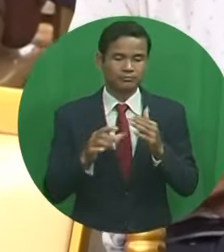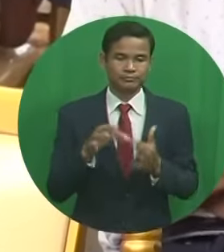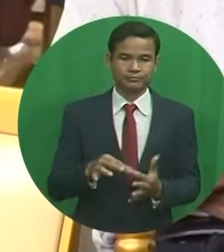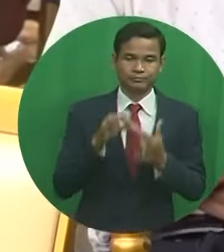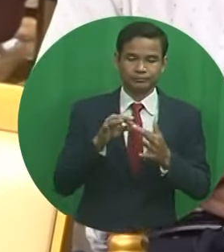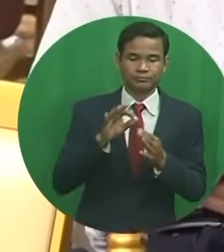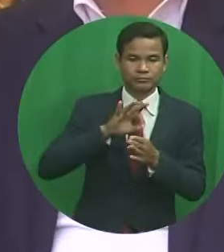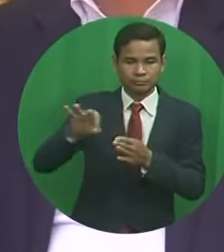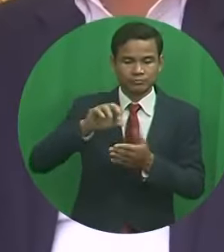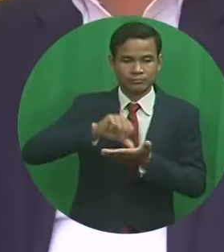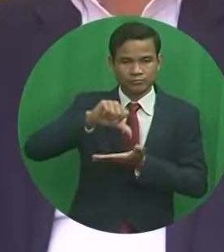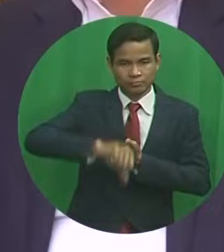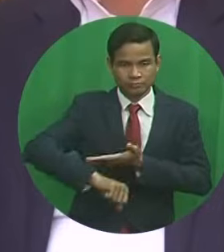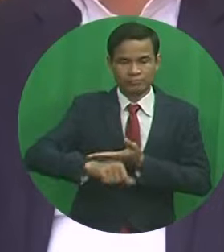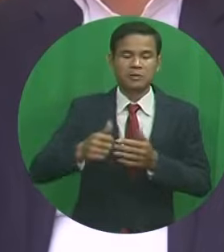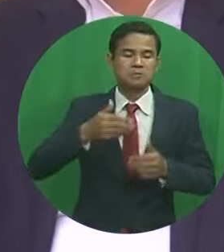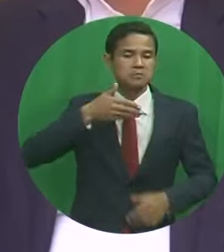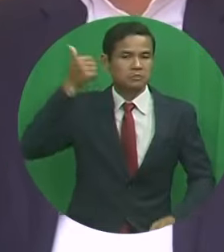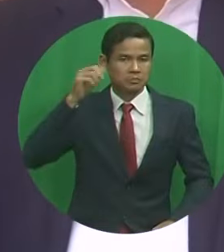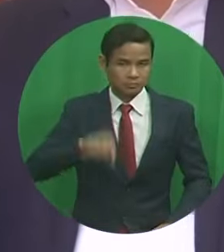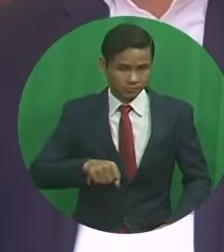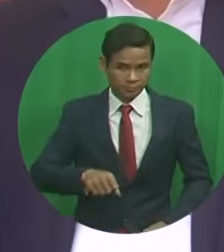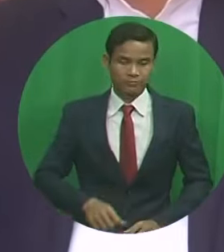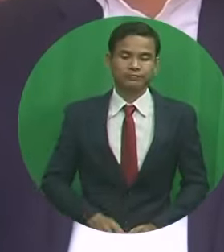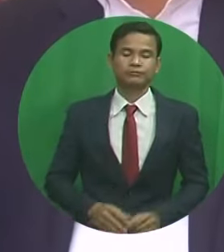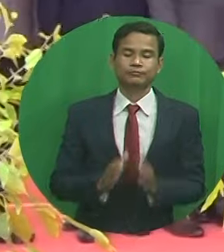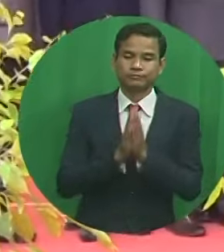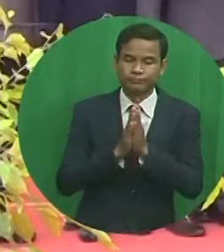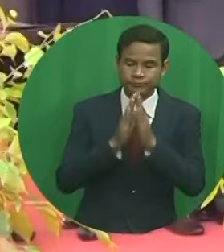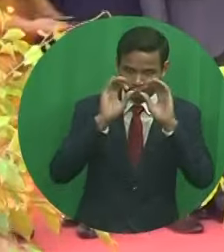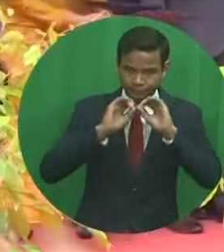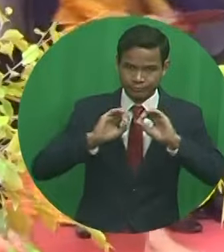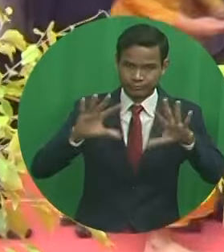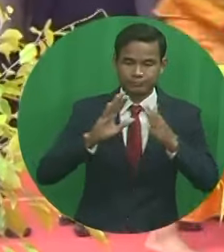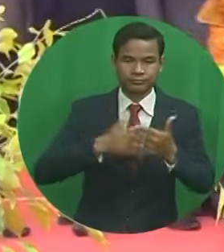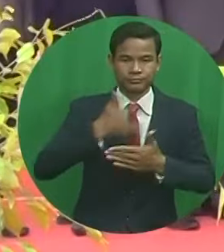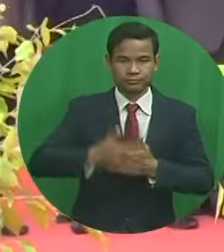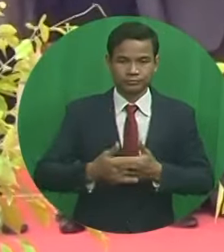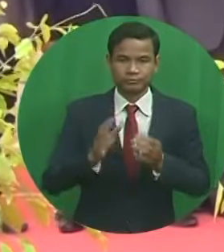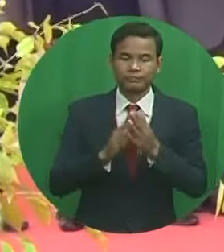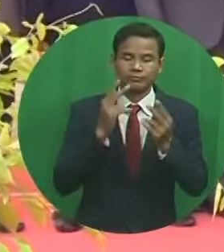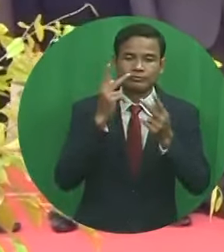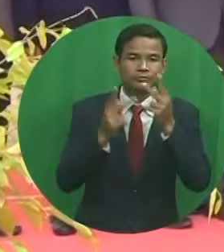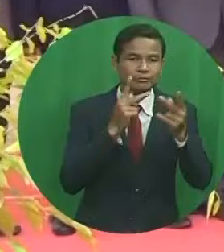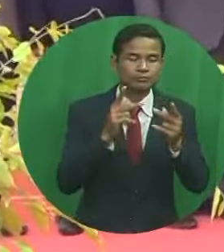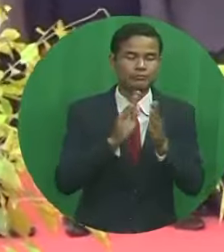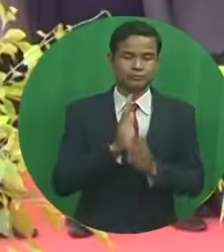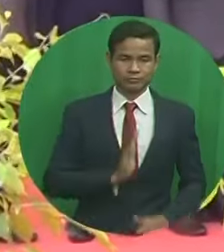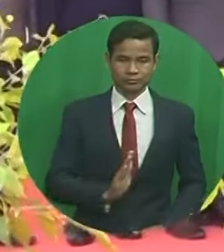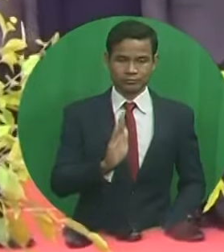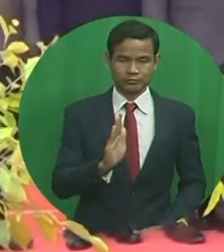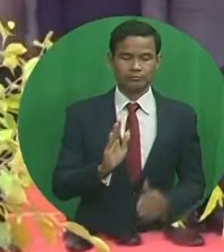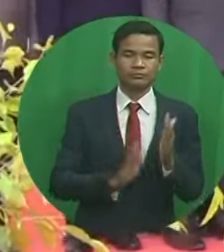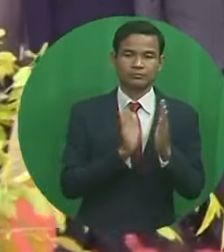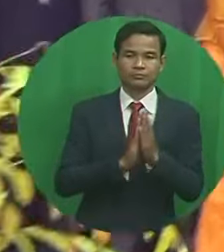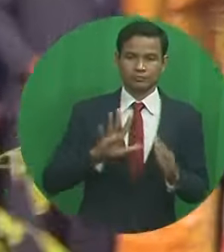ស័យកសិកម្មឲ្យកាន់តែល្អប្រសើរសូមជម្រាបជូនថាបន្ទាប់ពីទស្សនកិច្ចផ្លូវរដ្ឋនៅព្រះរាជាណាចក្រ